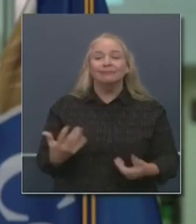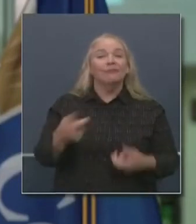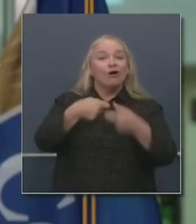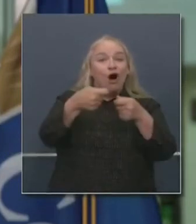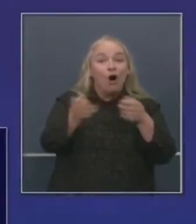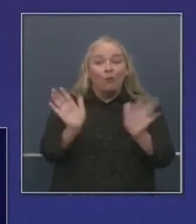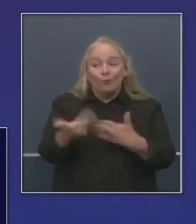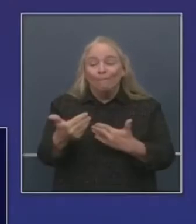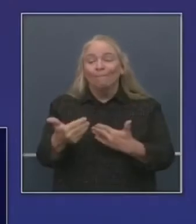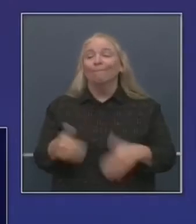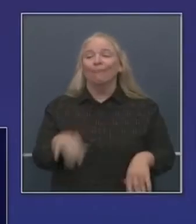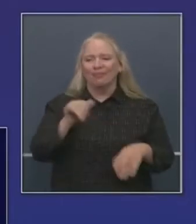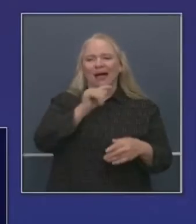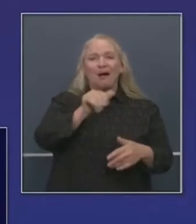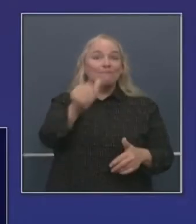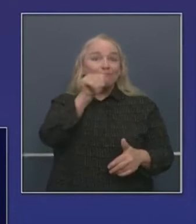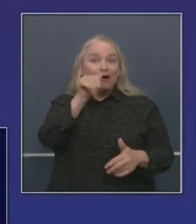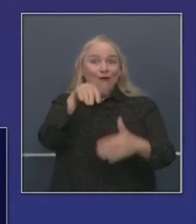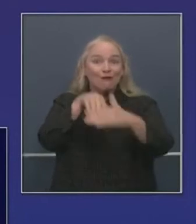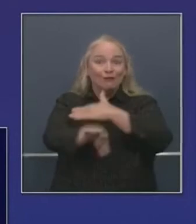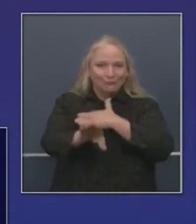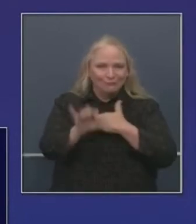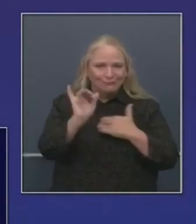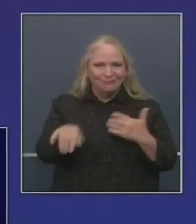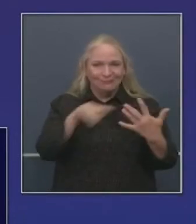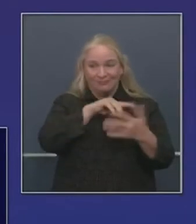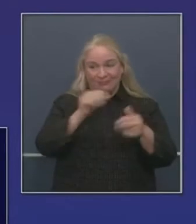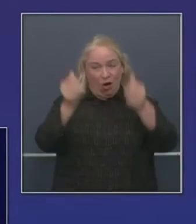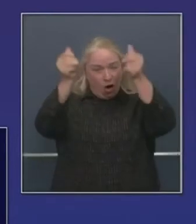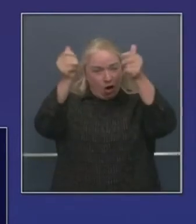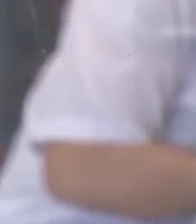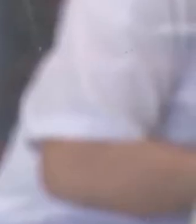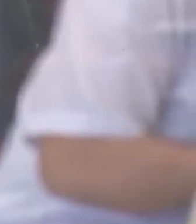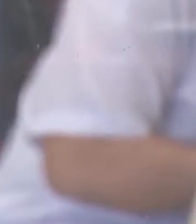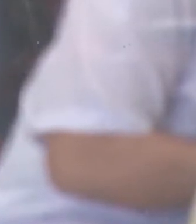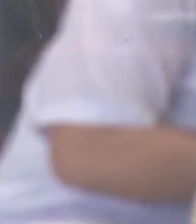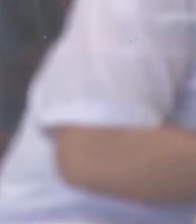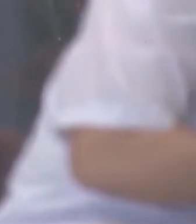surveillance établie en juillet. This is in every county in the state of California.